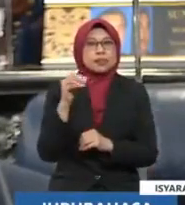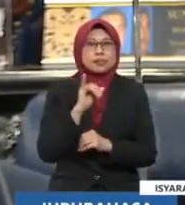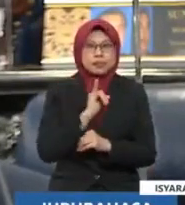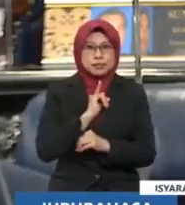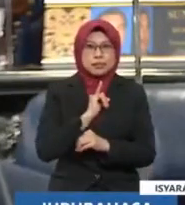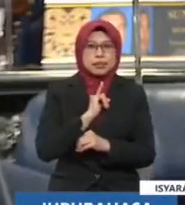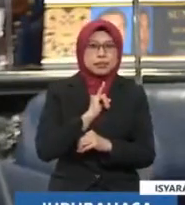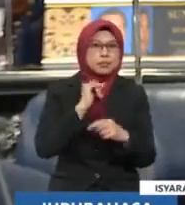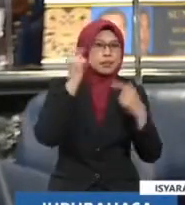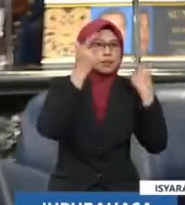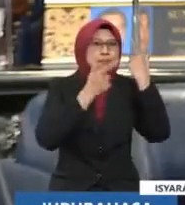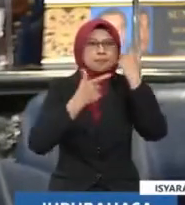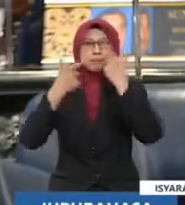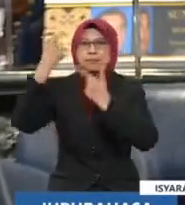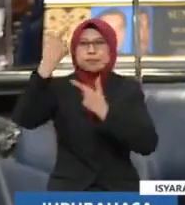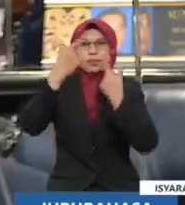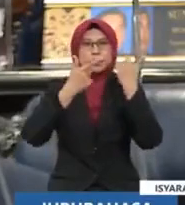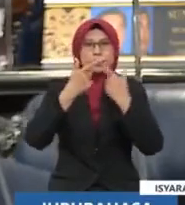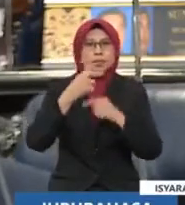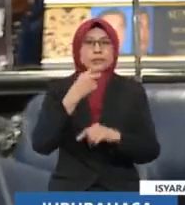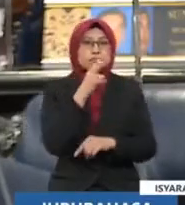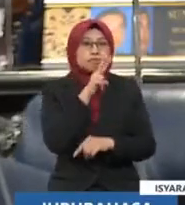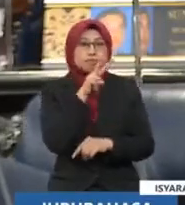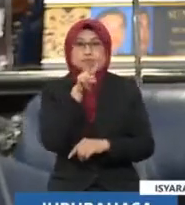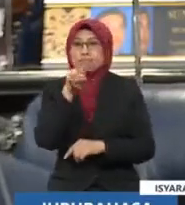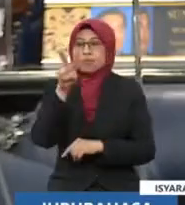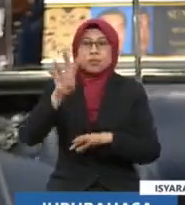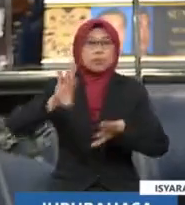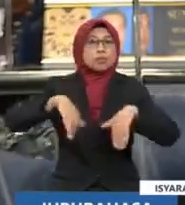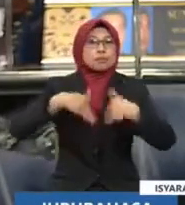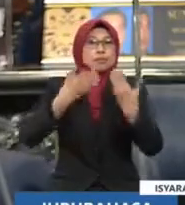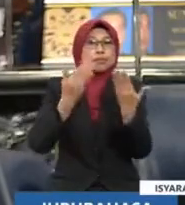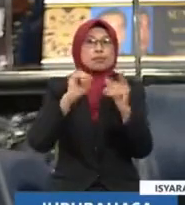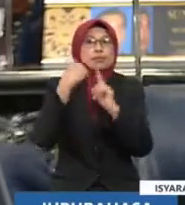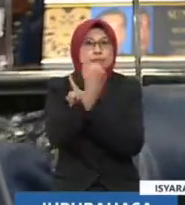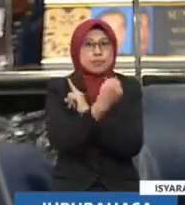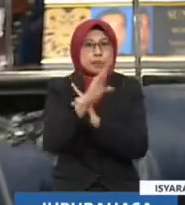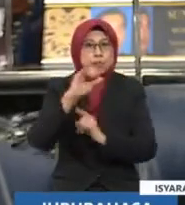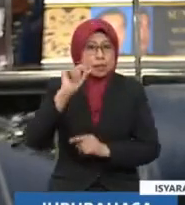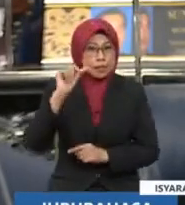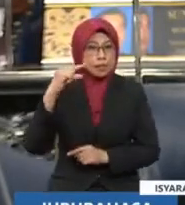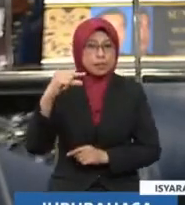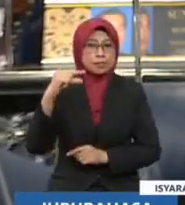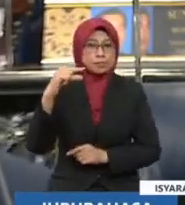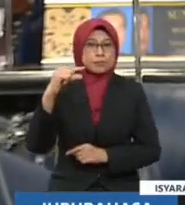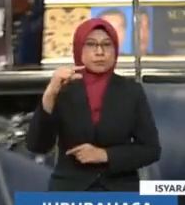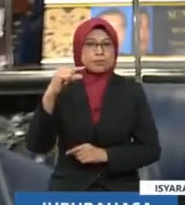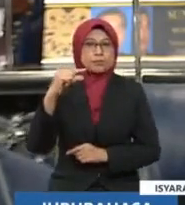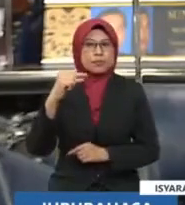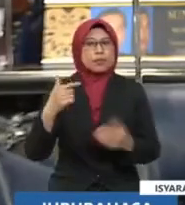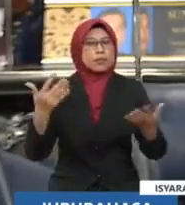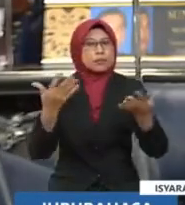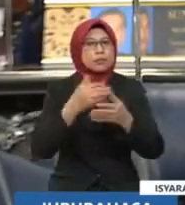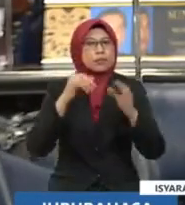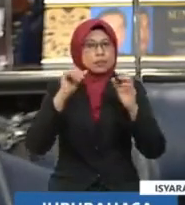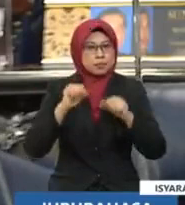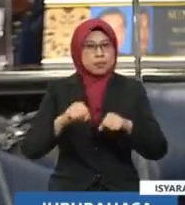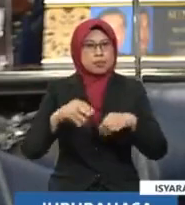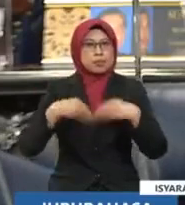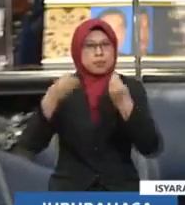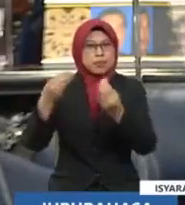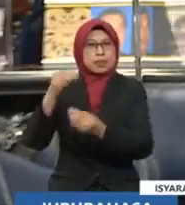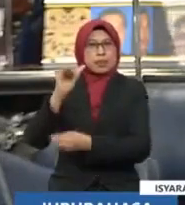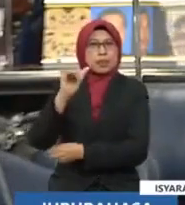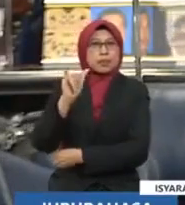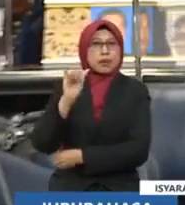saya sempat meronda-ronda di Baling dan saya dapat melihat bagaimana keadaan di Baling. Dan di sini saya boleh bagi kredit sikit kepada